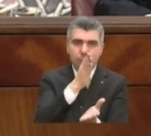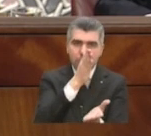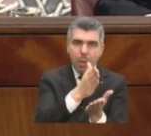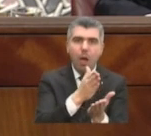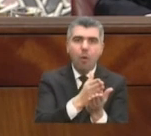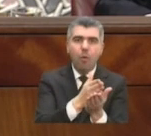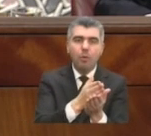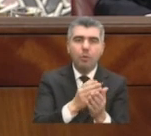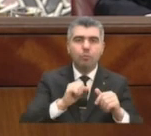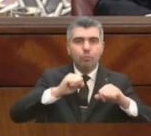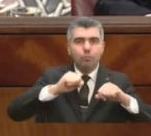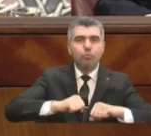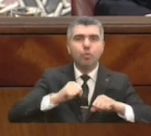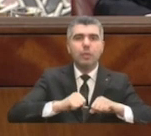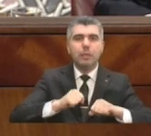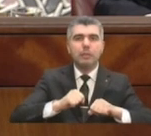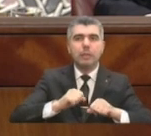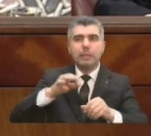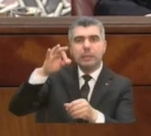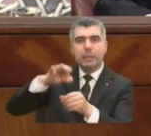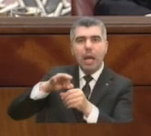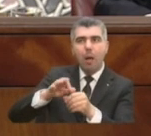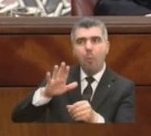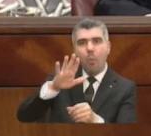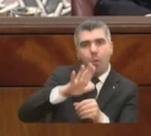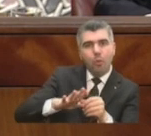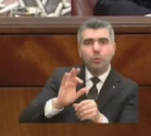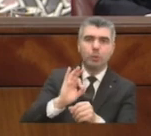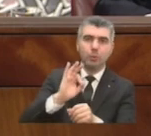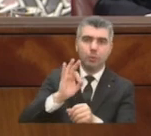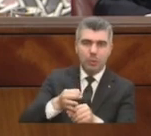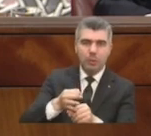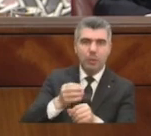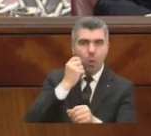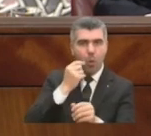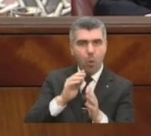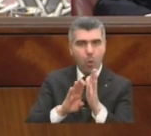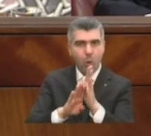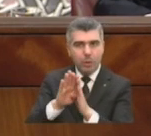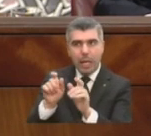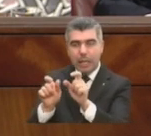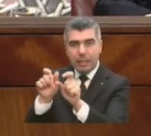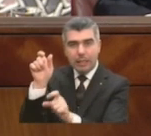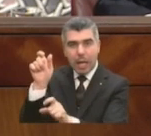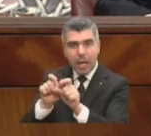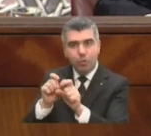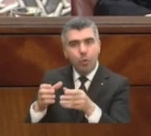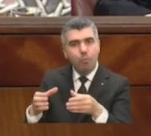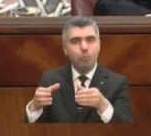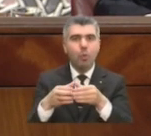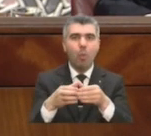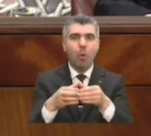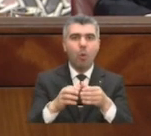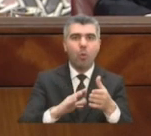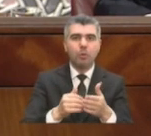مؤسساتها والياتها المستقله الفاعله في مجال حقوق الافراد والجماعات